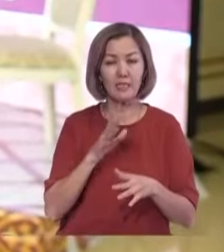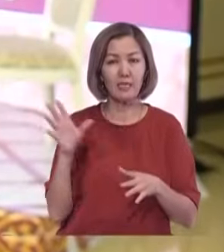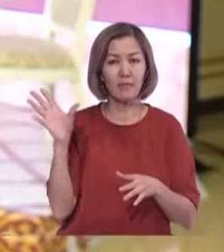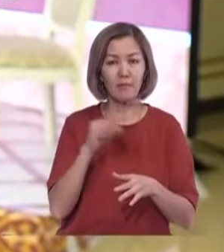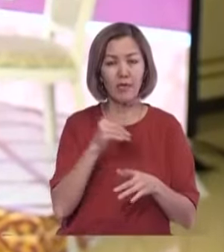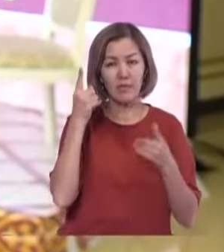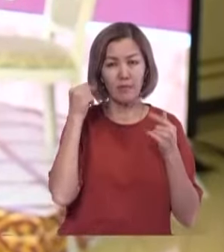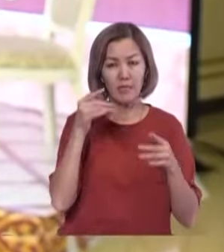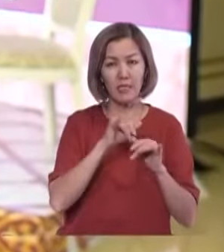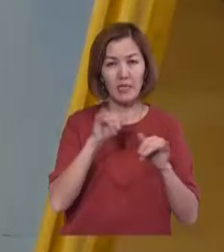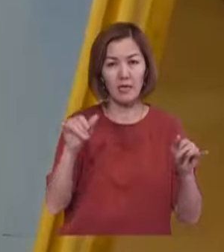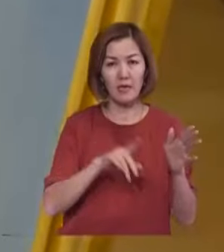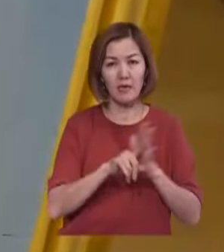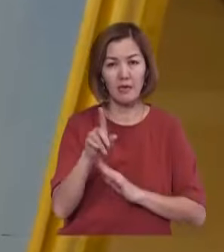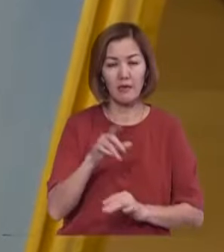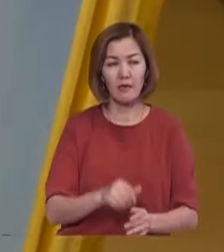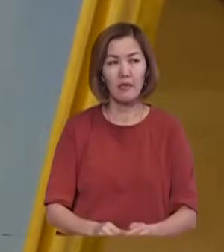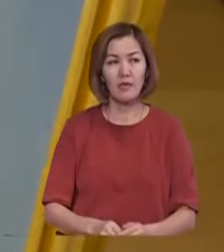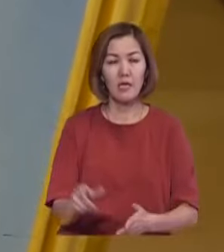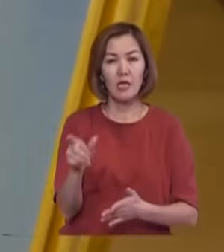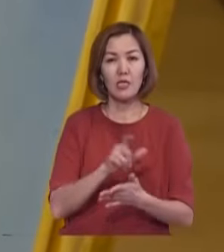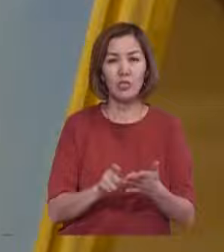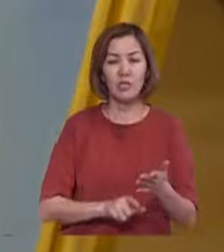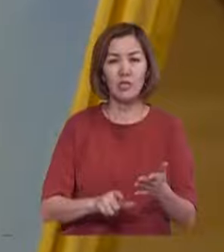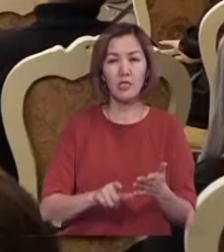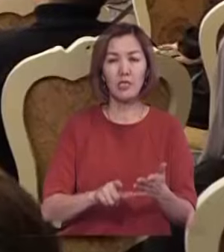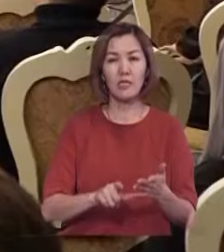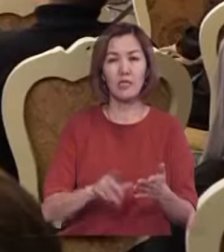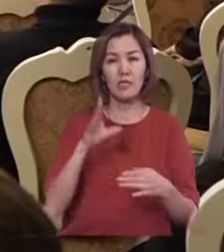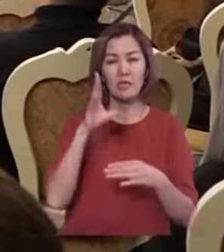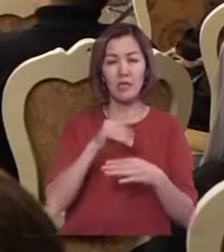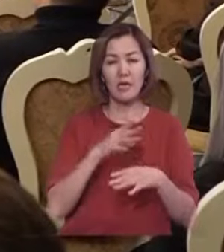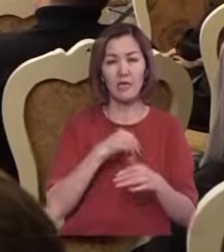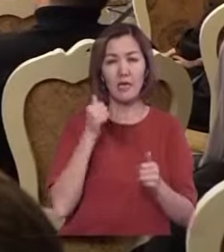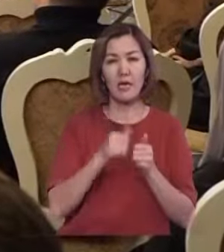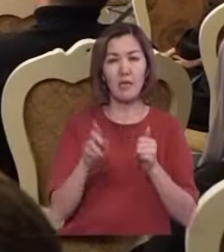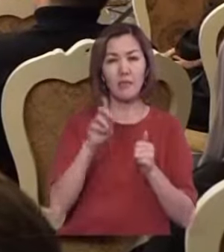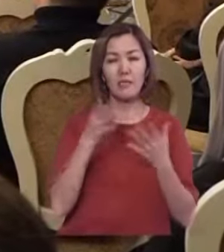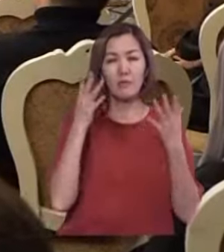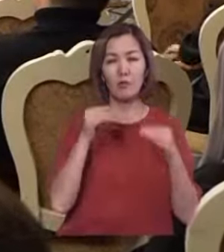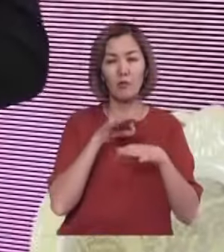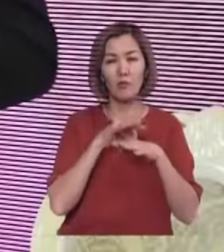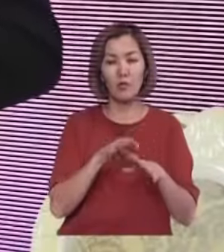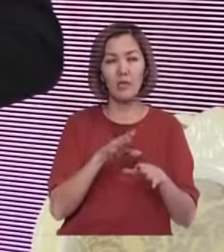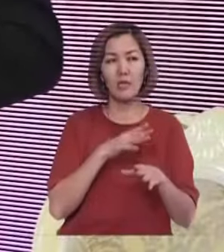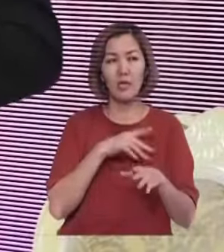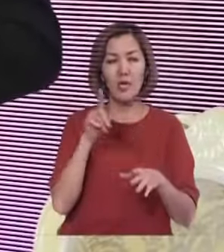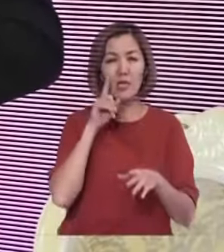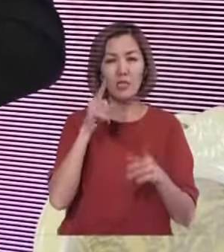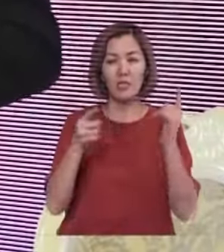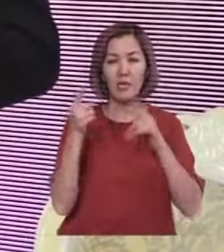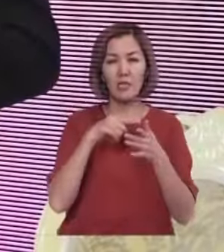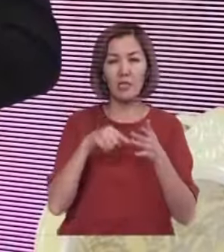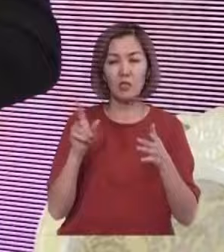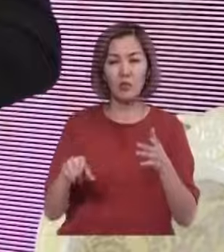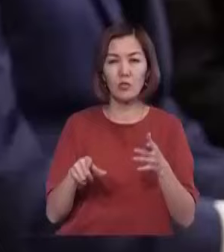жеріне тараған. Жыр жауқары атты поэзия сағаты әр бейсенбі сайын ұйымдастырылады. Аясында жас ақын жазушылар